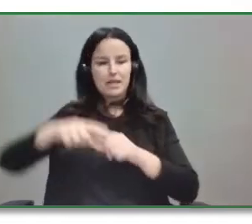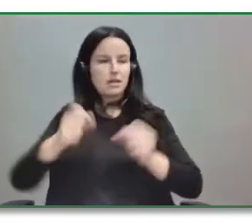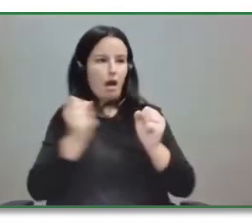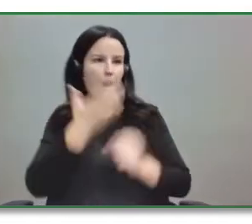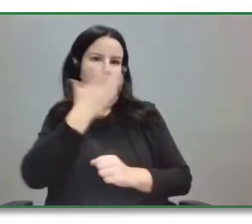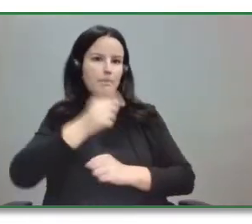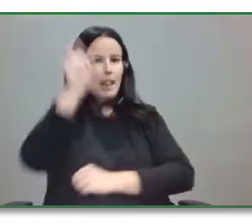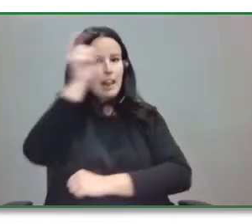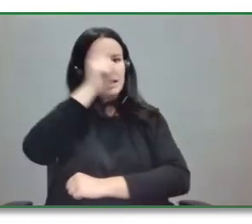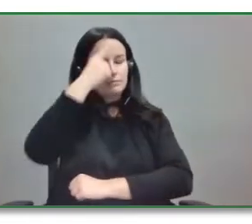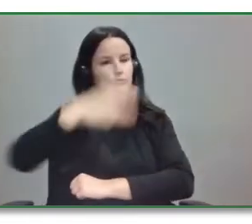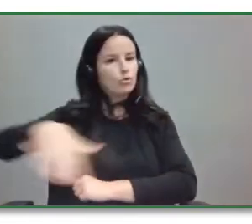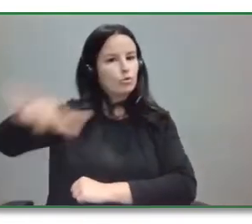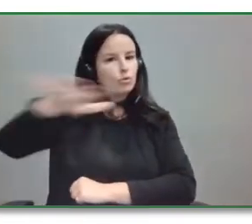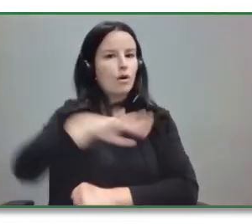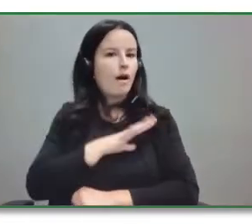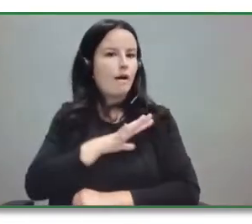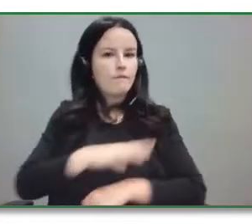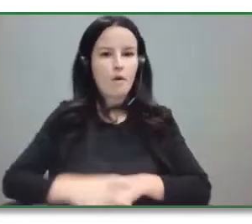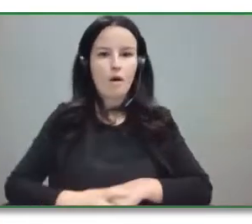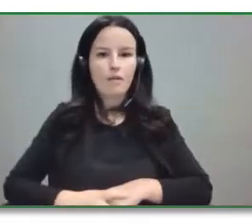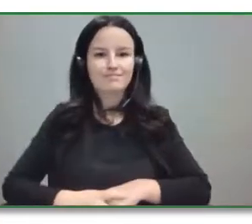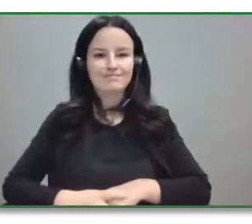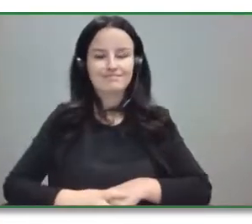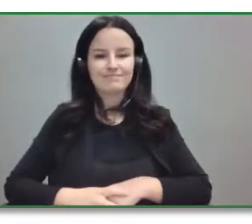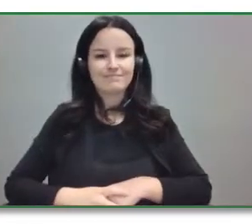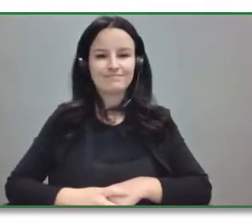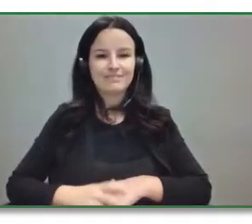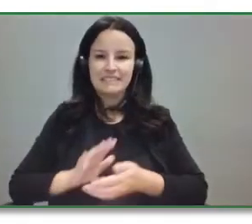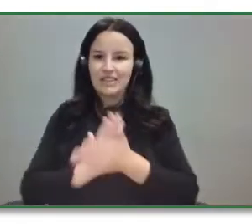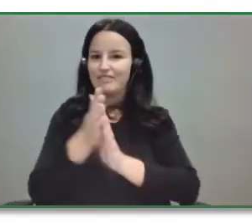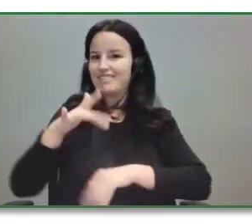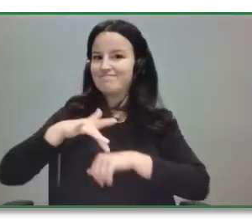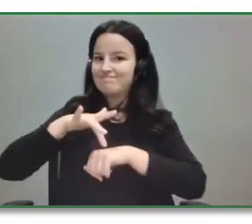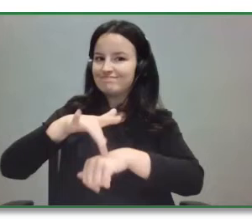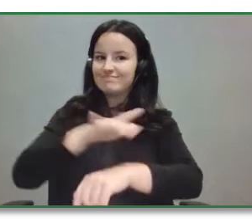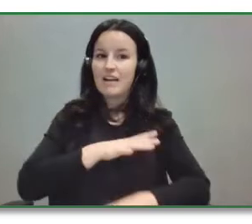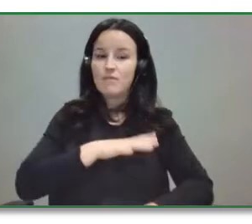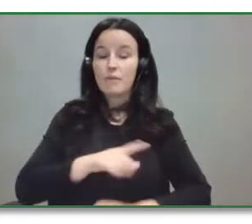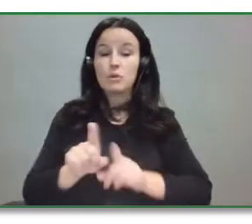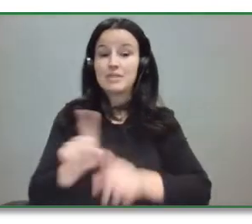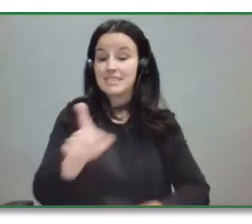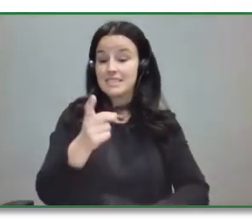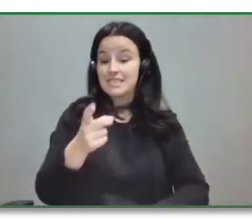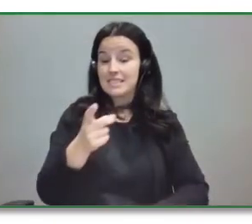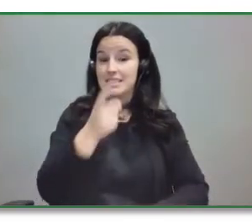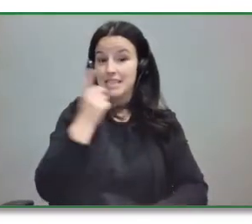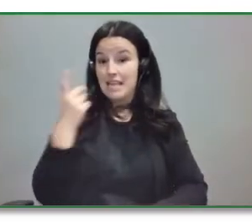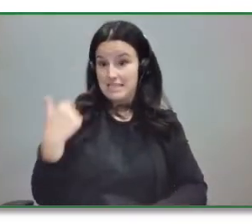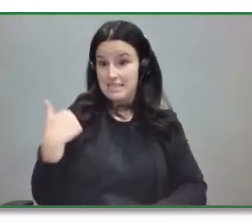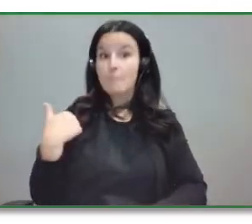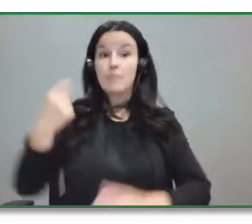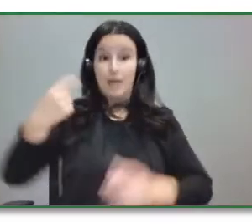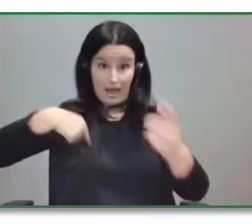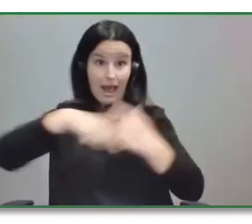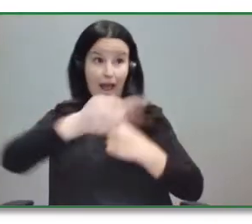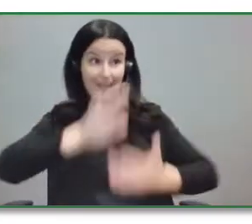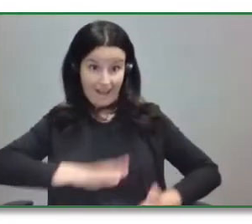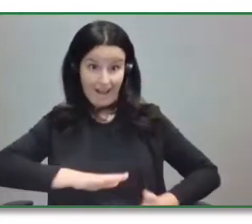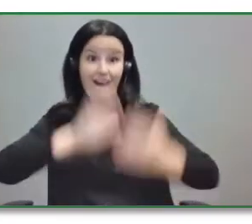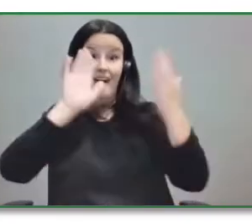monde, ces éléments pratiques. En décembre dernier, nous sommes rendus à la mine Black Diamond pour une visite en personne et un